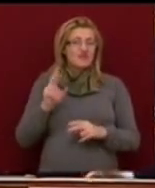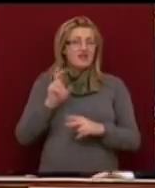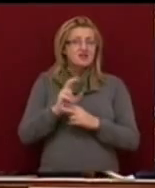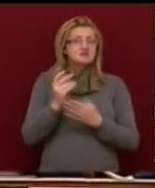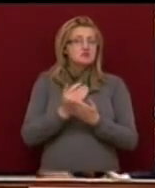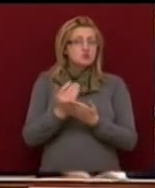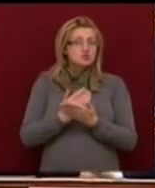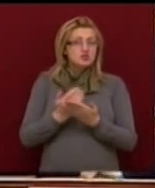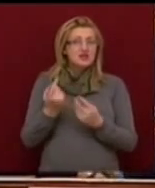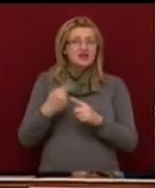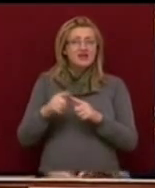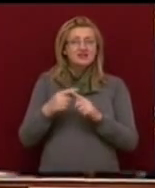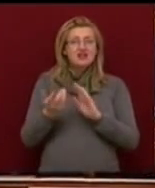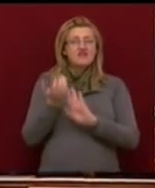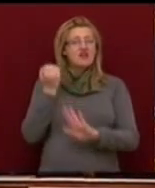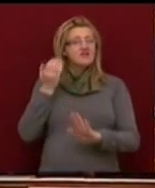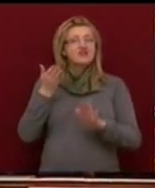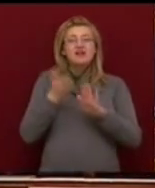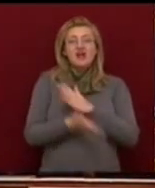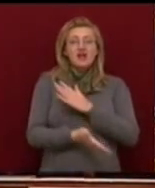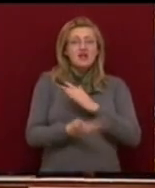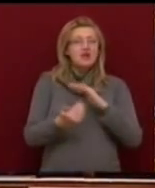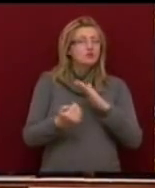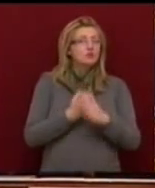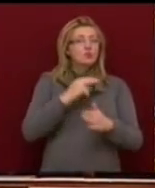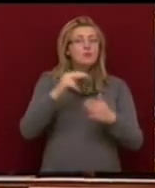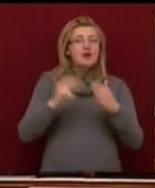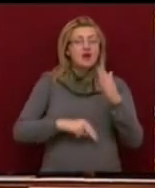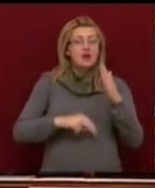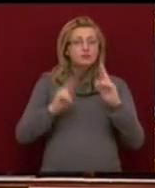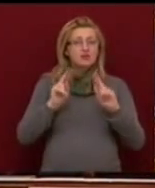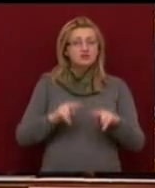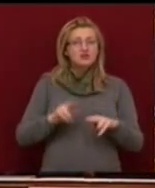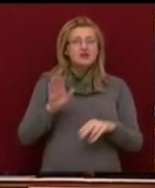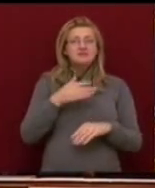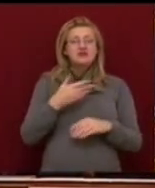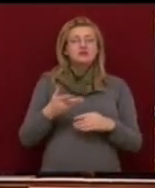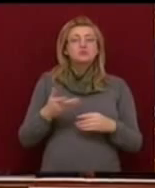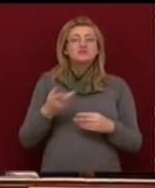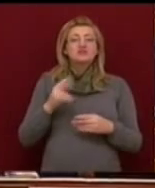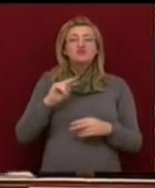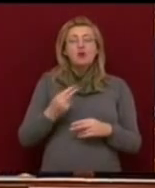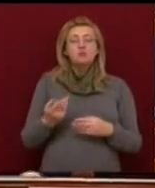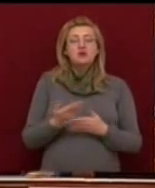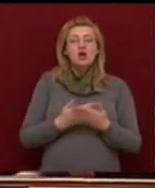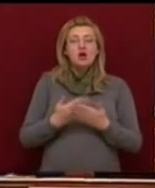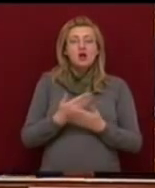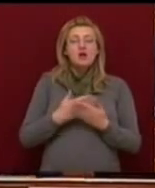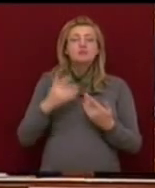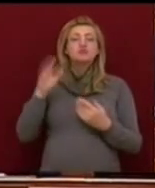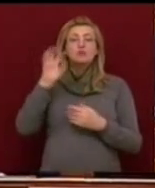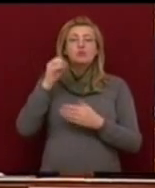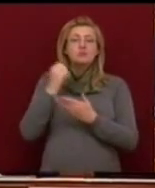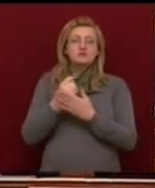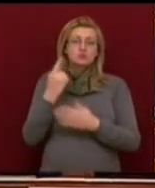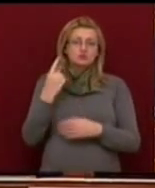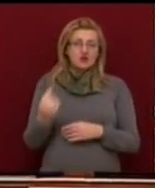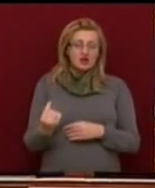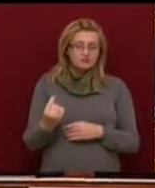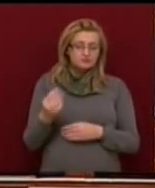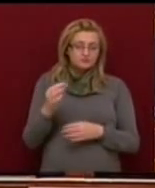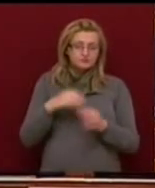szükség hitelfelvétel helyett egy új megállapodásra a Nemzetközi Valuta Alappal és az Európai Bizottsággal. Az